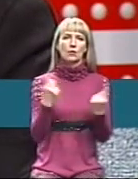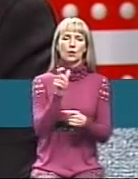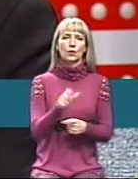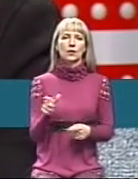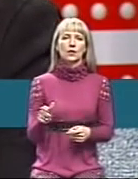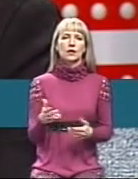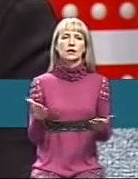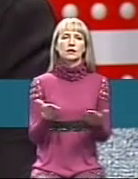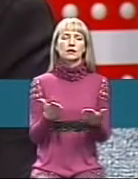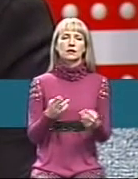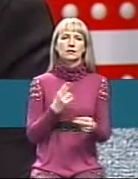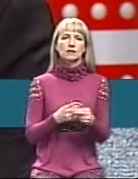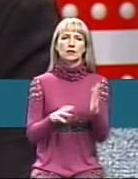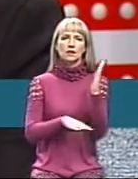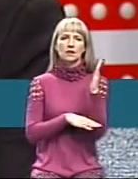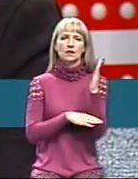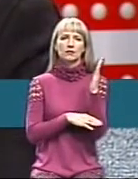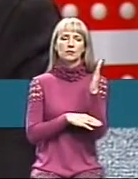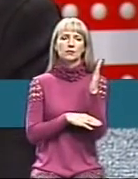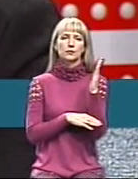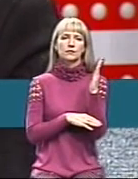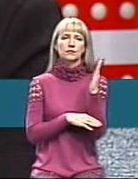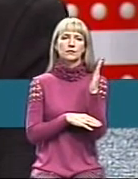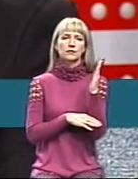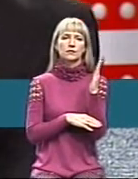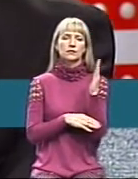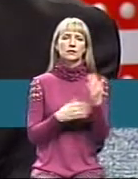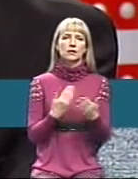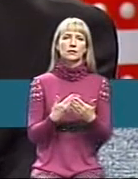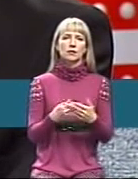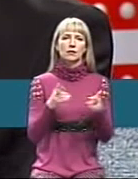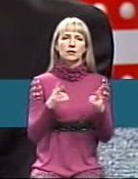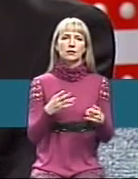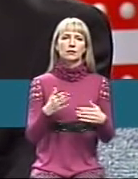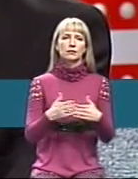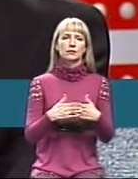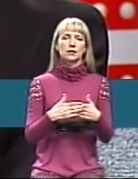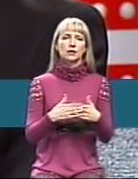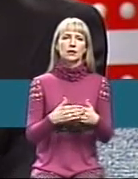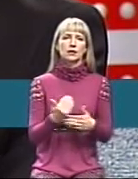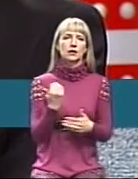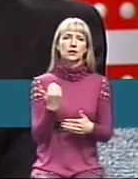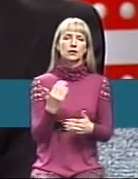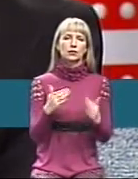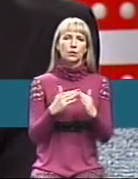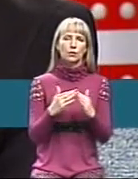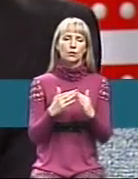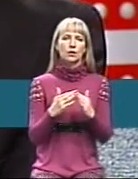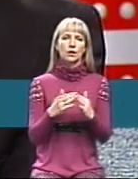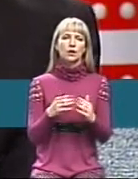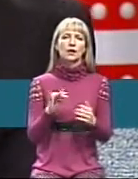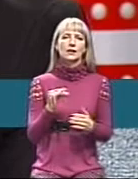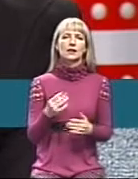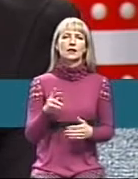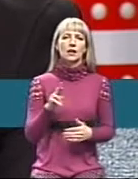людини, який заважає дерево, аварійне, скажімо, біля, яке знаходиться біля її будинку безпосередньо, і